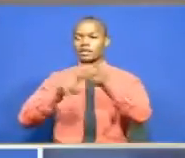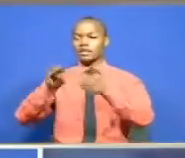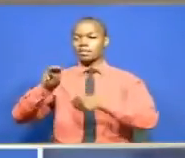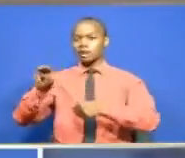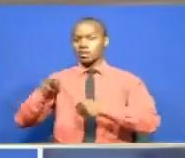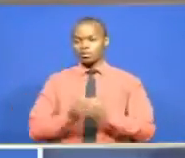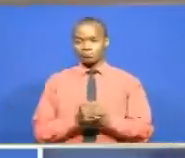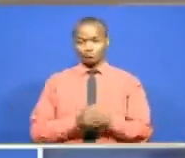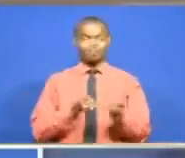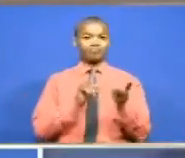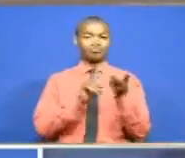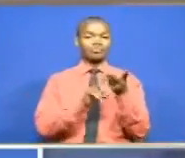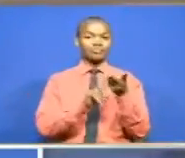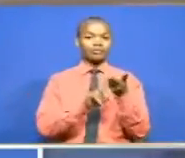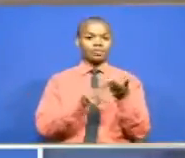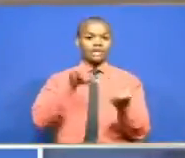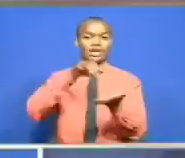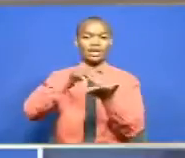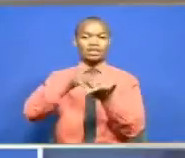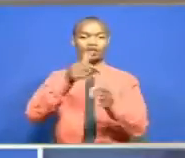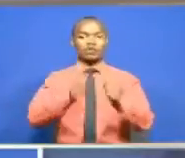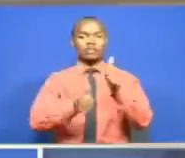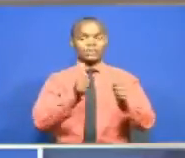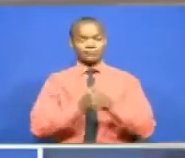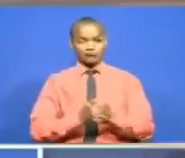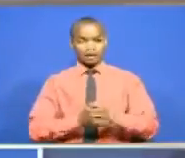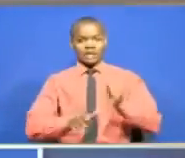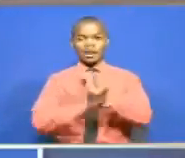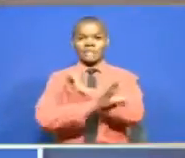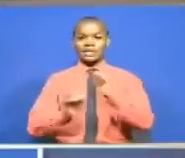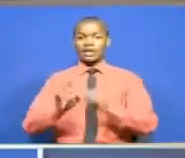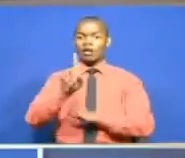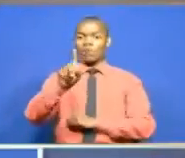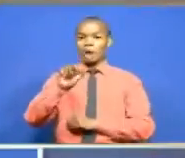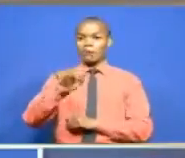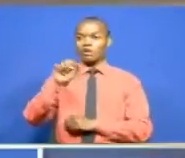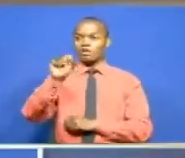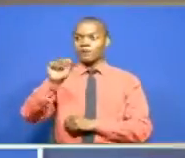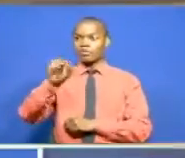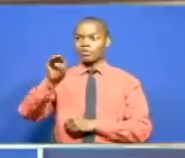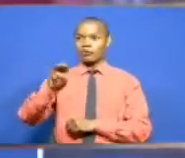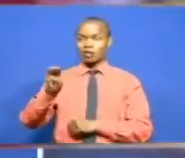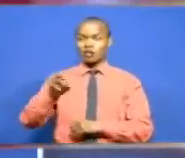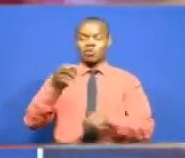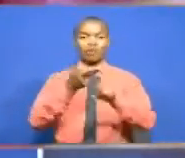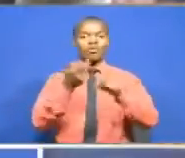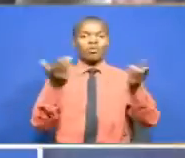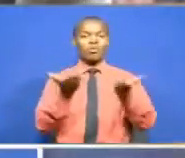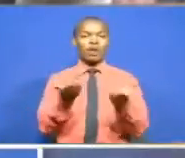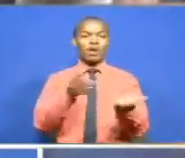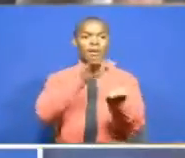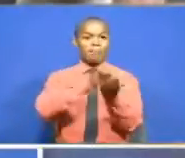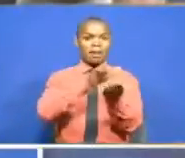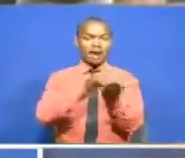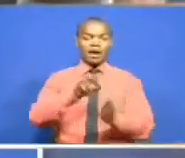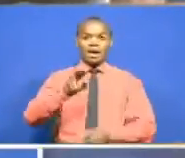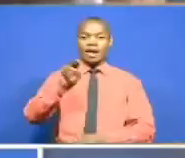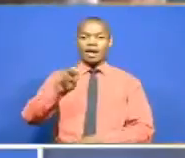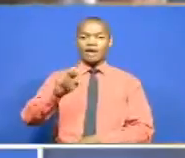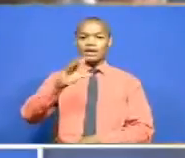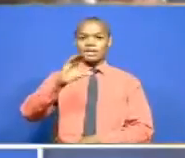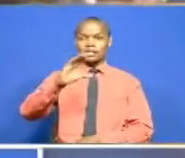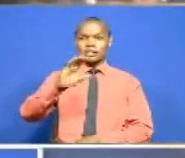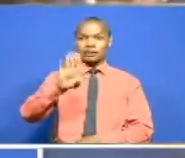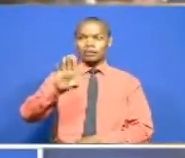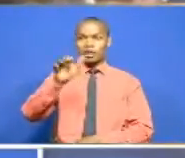pia anakabiliwa na shtaka lingine la wizi la shilingi milioni 1.5 kutoka kwa akiba ya benki ya NCBA ya Wanyonyi